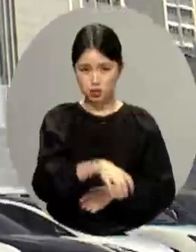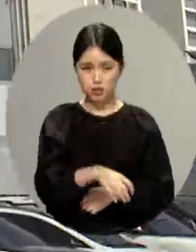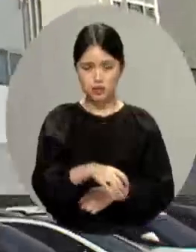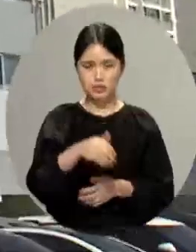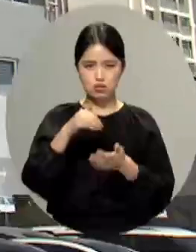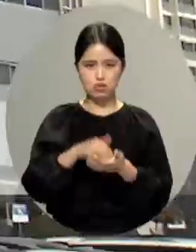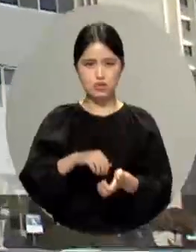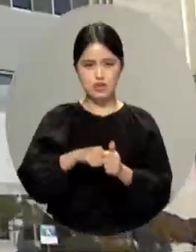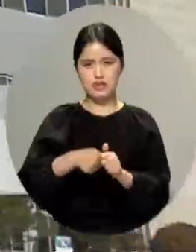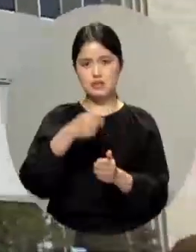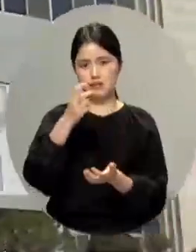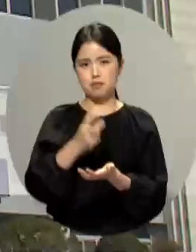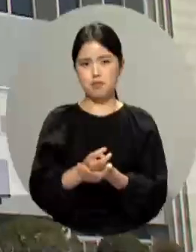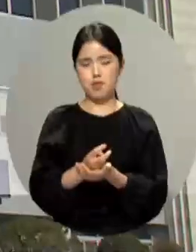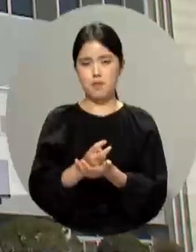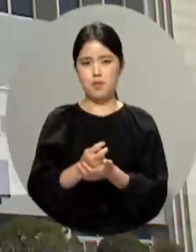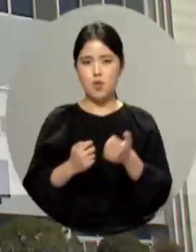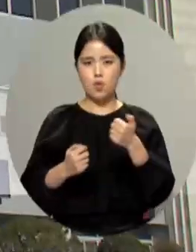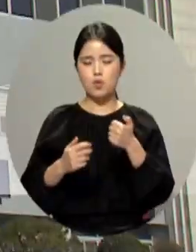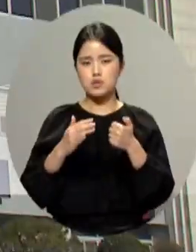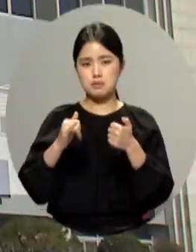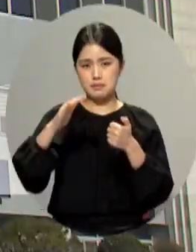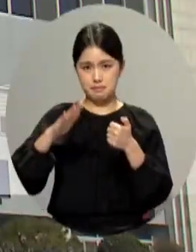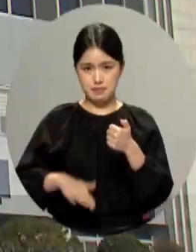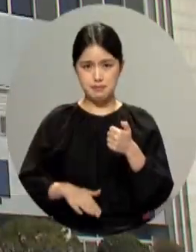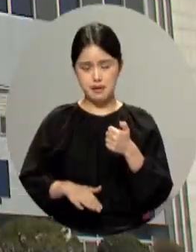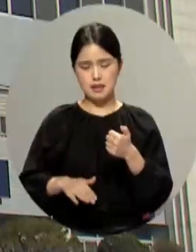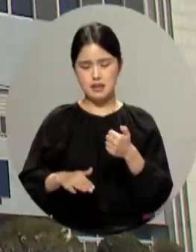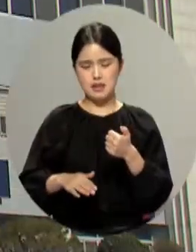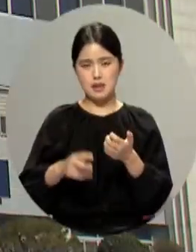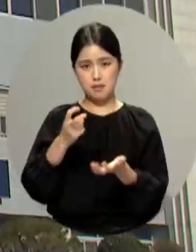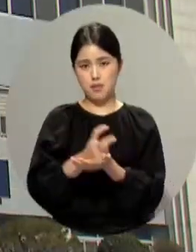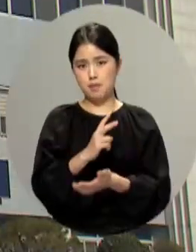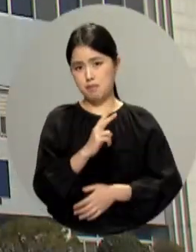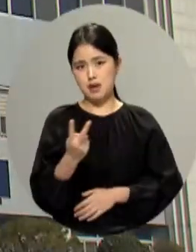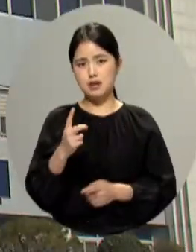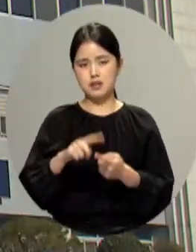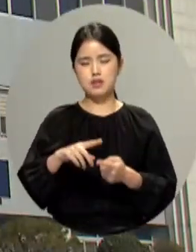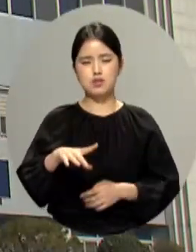중대재해법 50인 미만으로 확대 적용된 전북의 첫 사례가 될 것으로 보입니다.